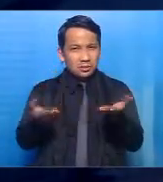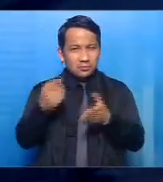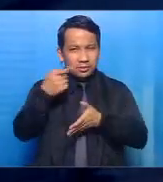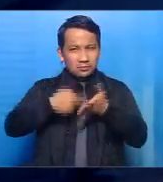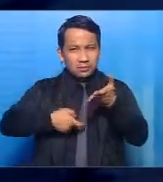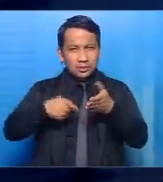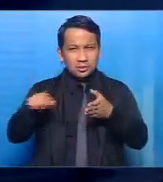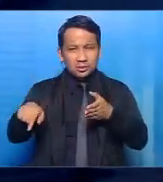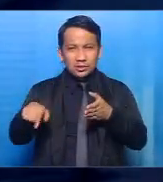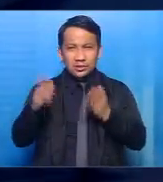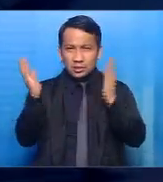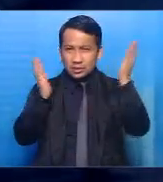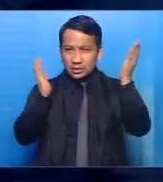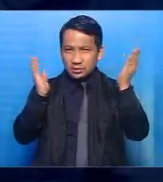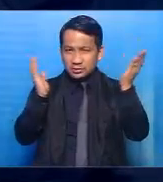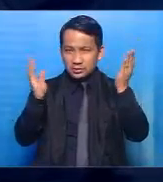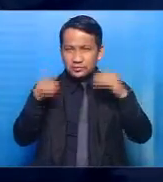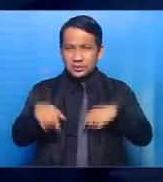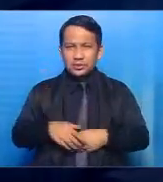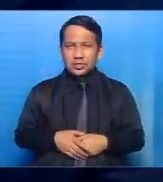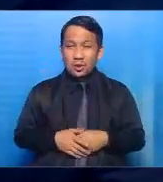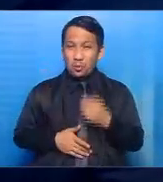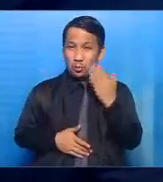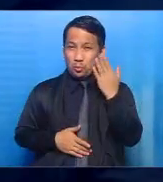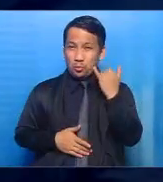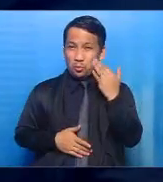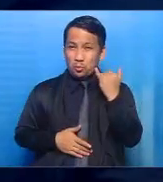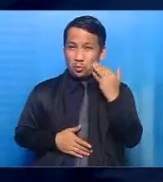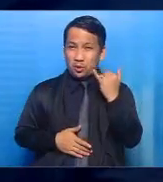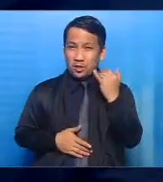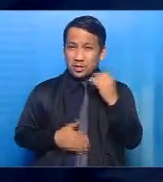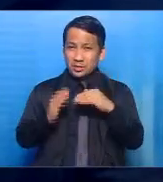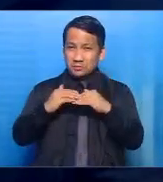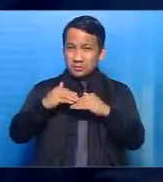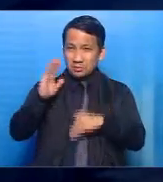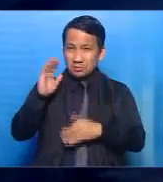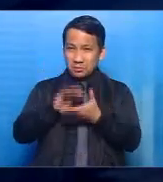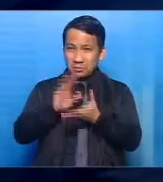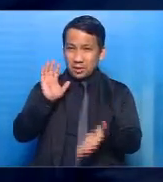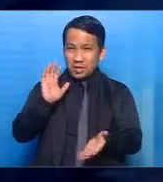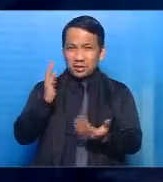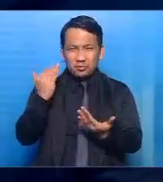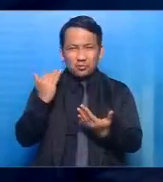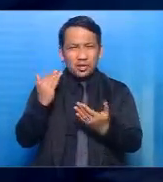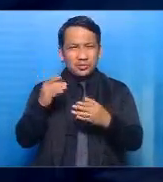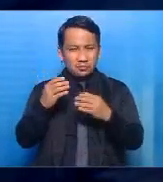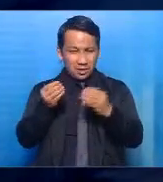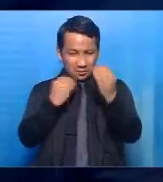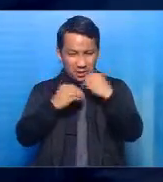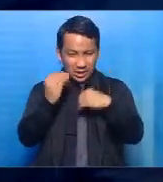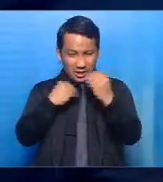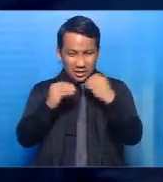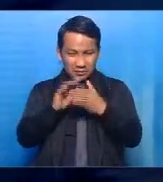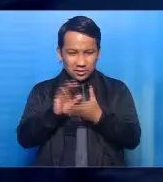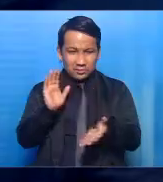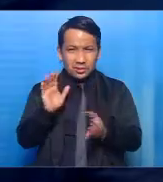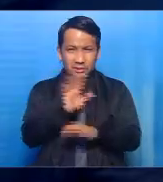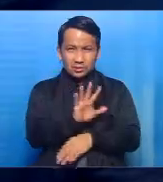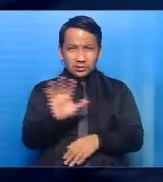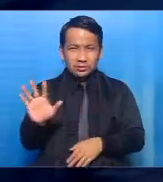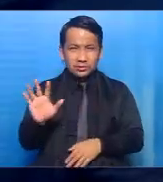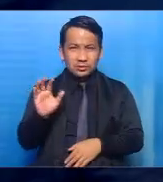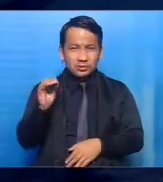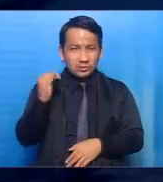ng bilihin at serbisyo. Ang pangunahing dahilan, ang pagsipa ng presyo ng mga pagkain. Nasa frontline ng balitang yan